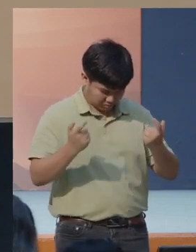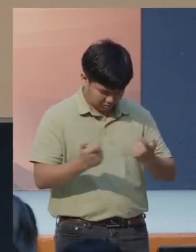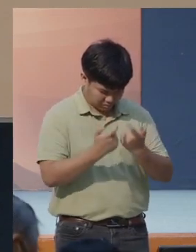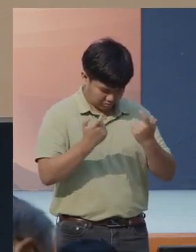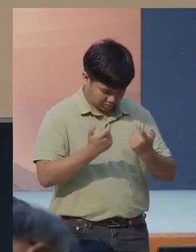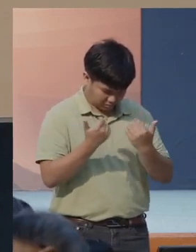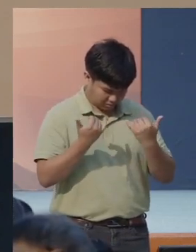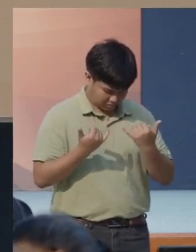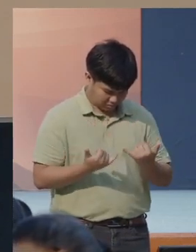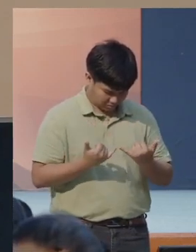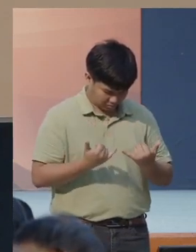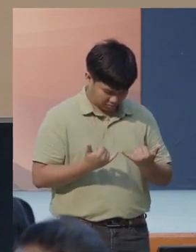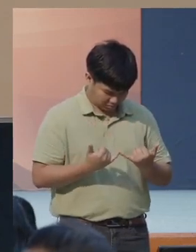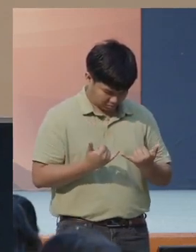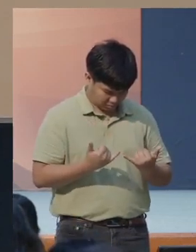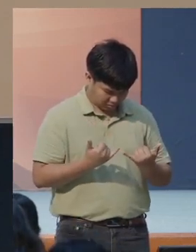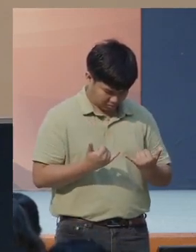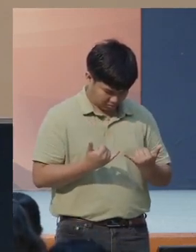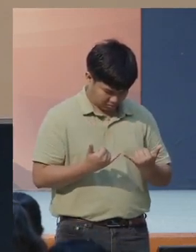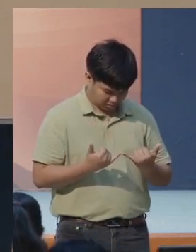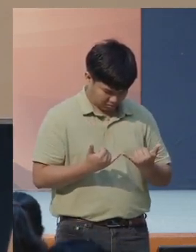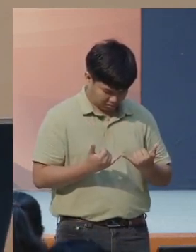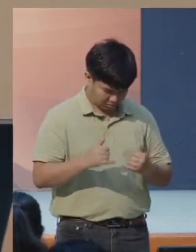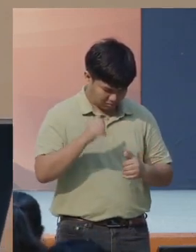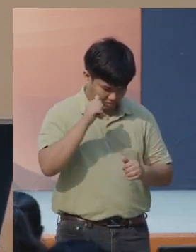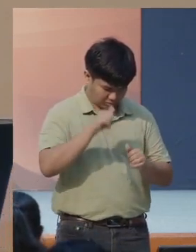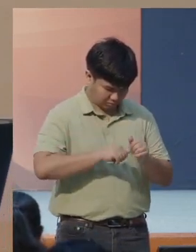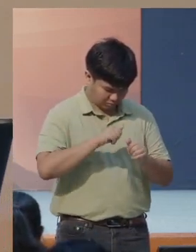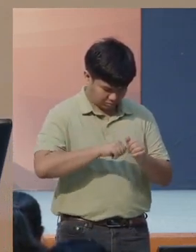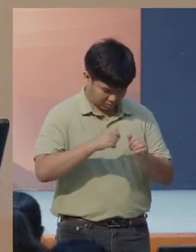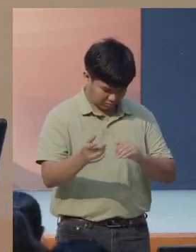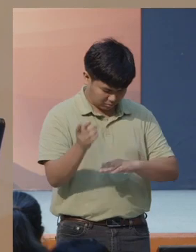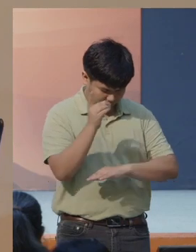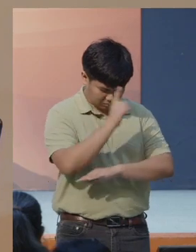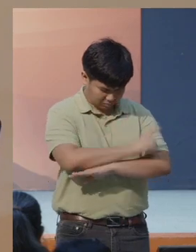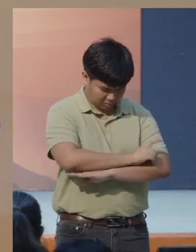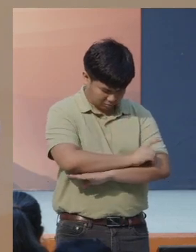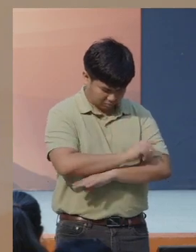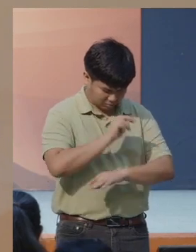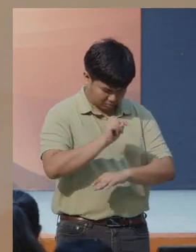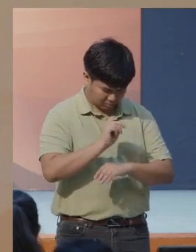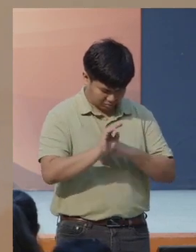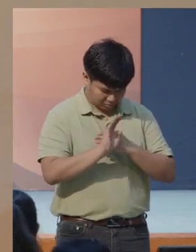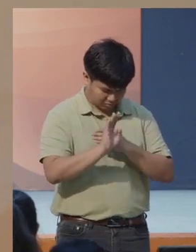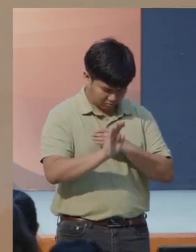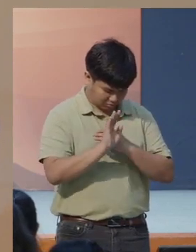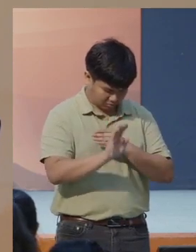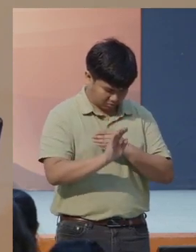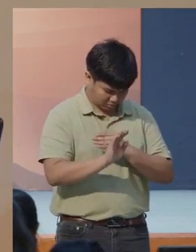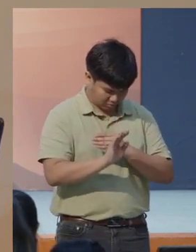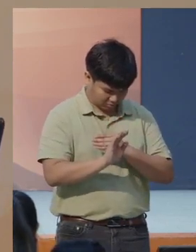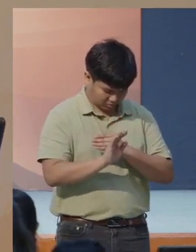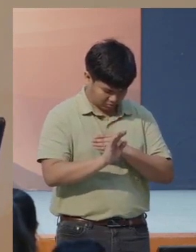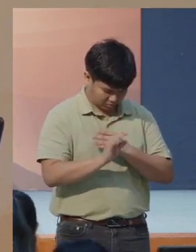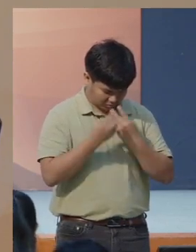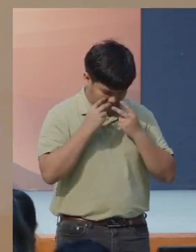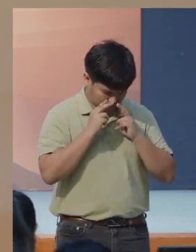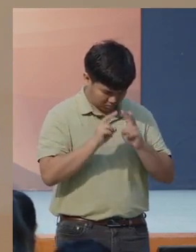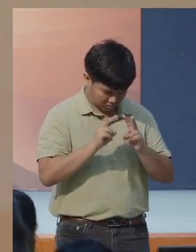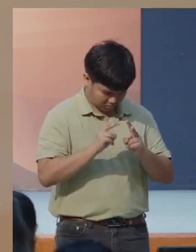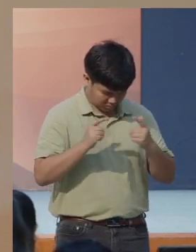mga pagkakamali at araw-araw nilang binabalik-balikan ang mga